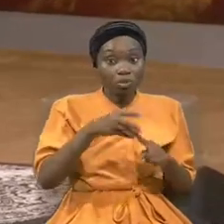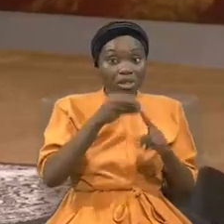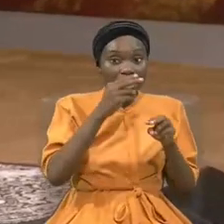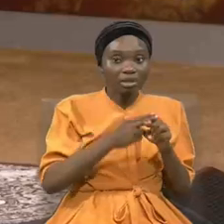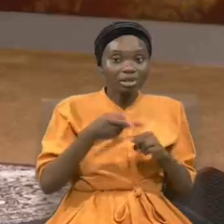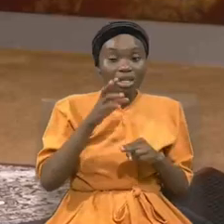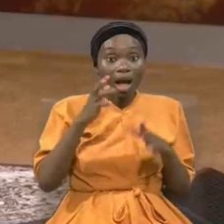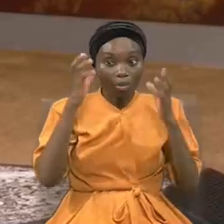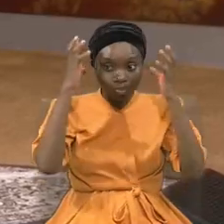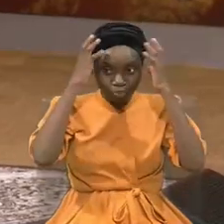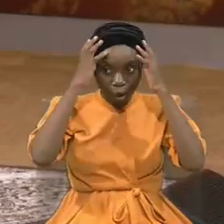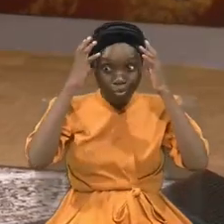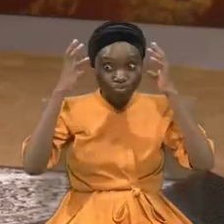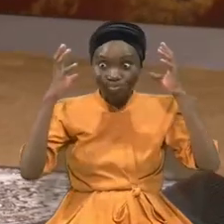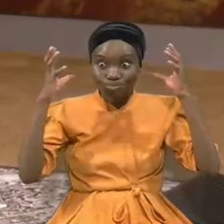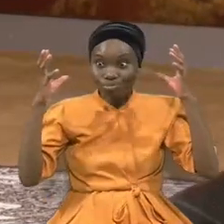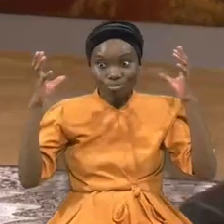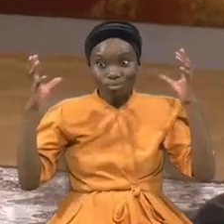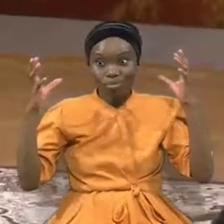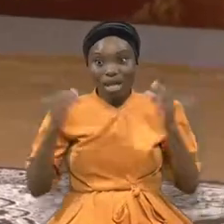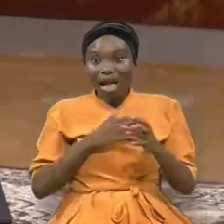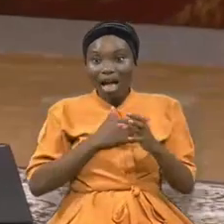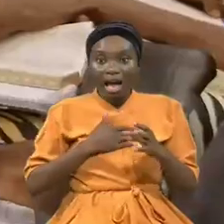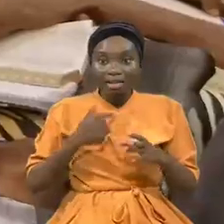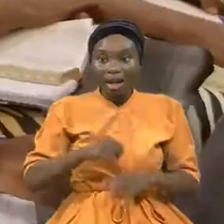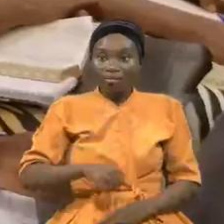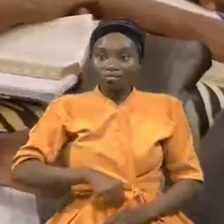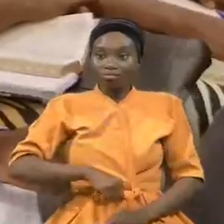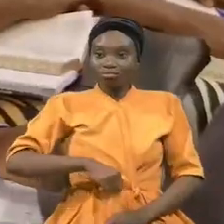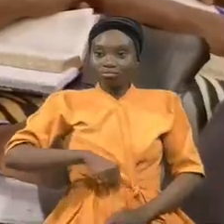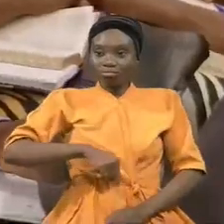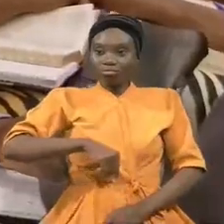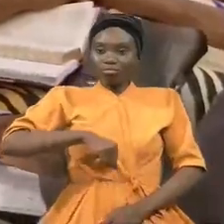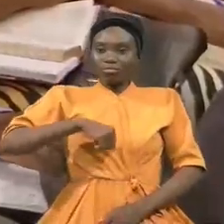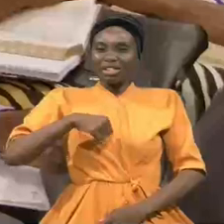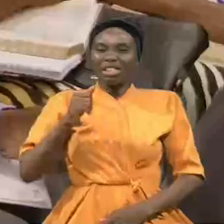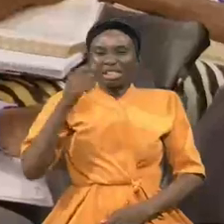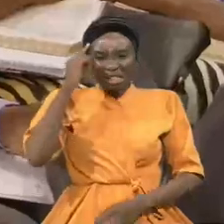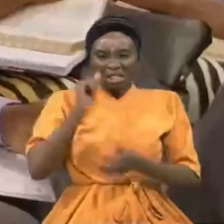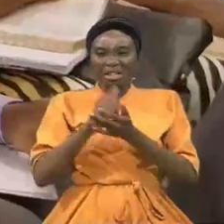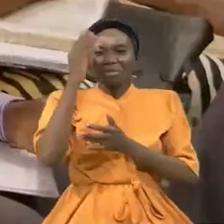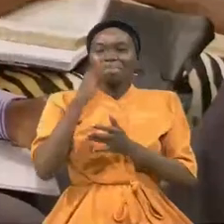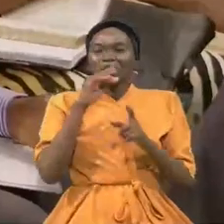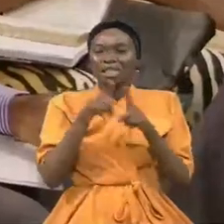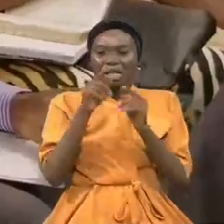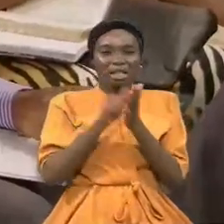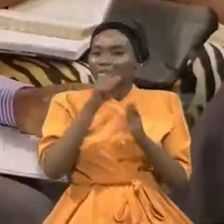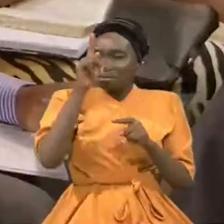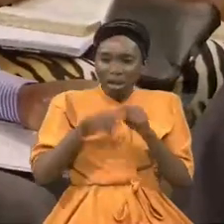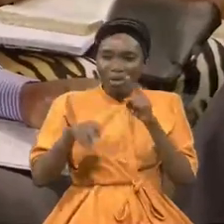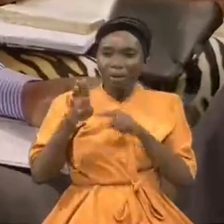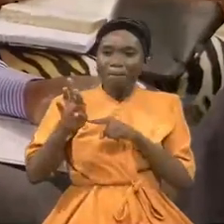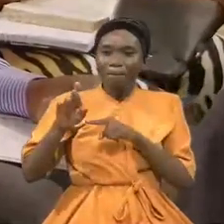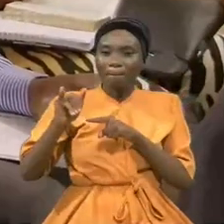spéciaux, leur tête s'enfle et ils sont orgueilleux. Ils croient que Dieu est comme ça. Vous ne pouvez pas corrompre